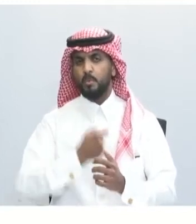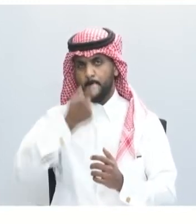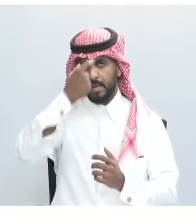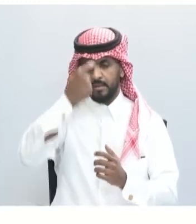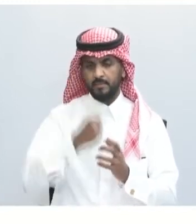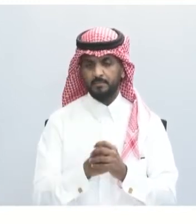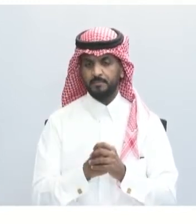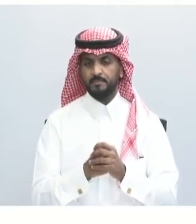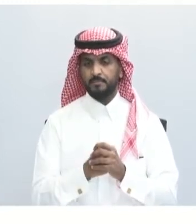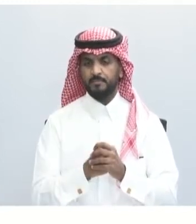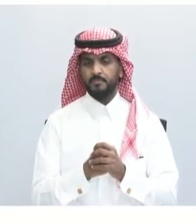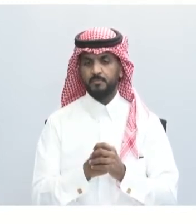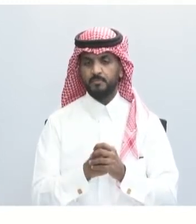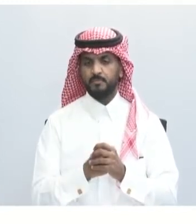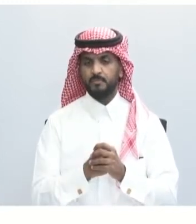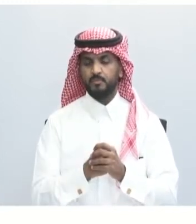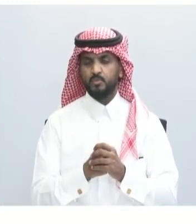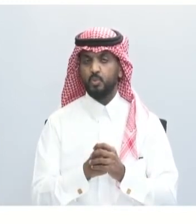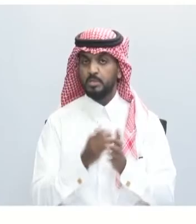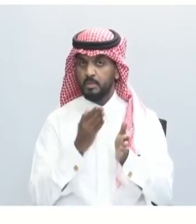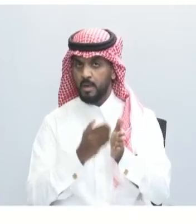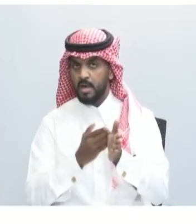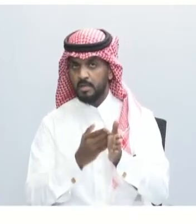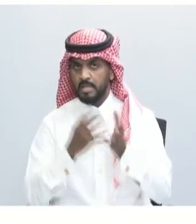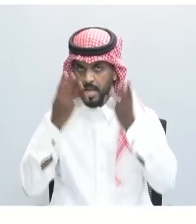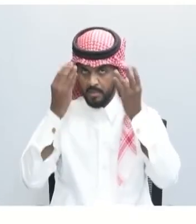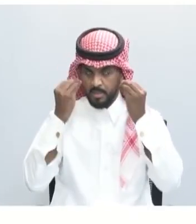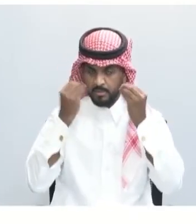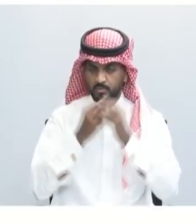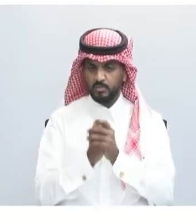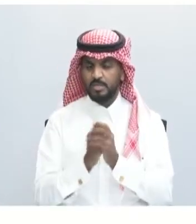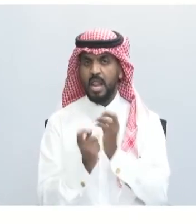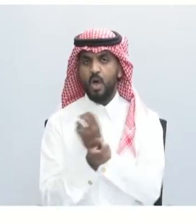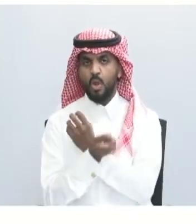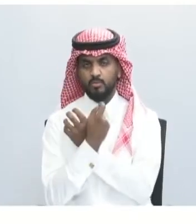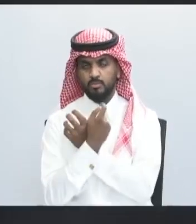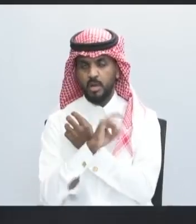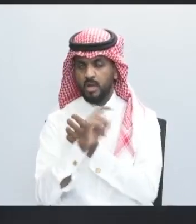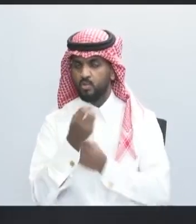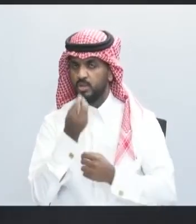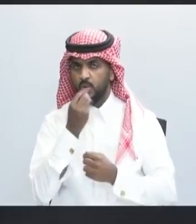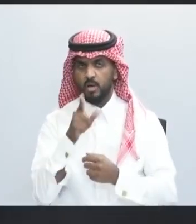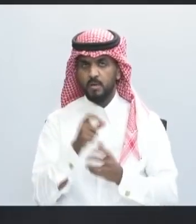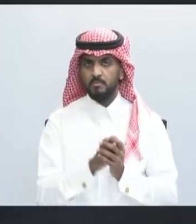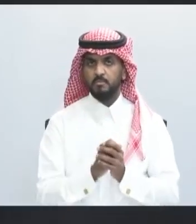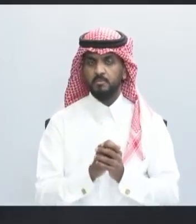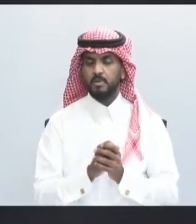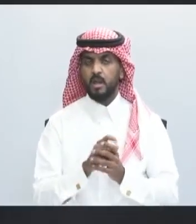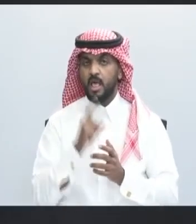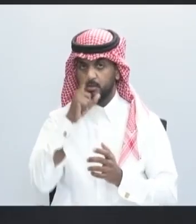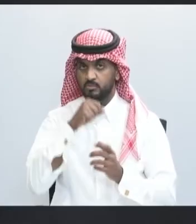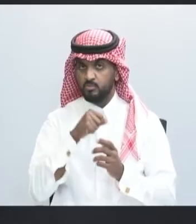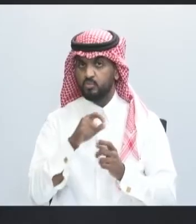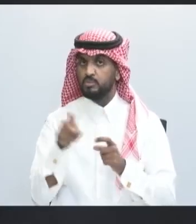بالمرض او الالم واتباع تعليماته عند تناول الادويه لا يصلح ان ناخذ اي دواء دون